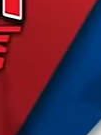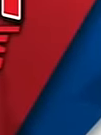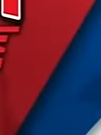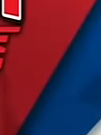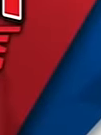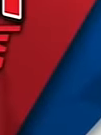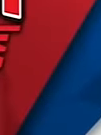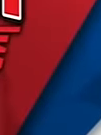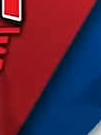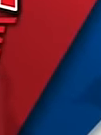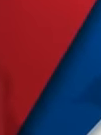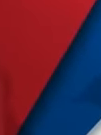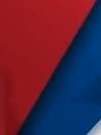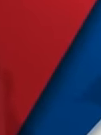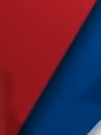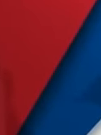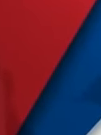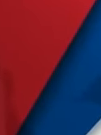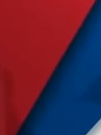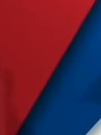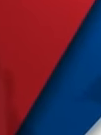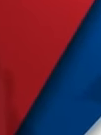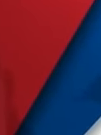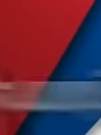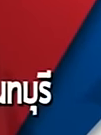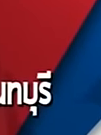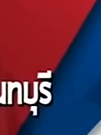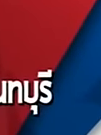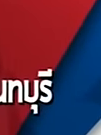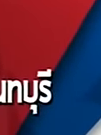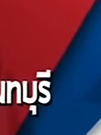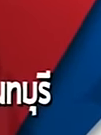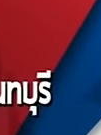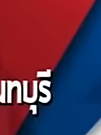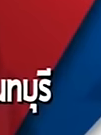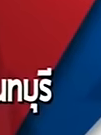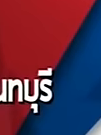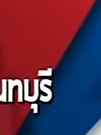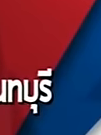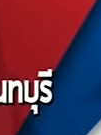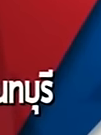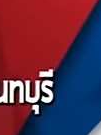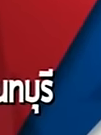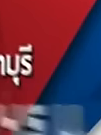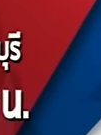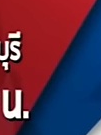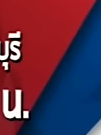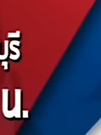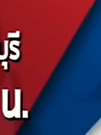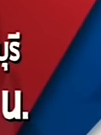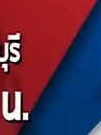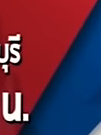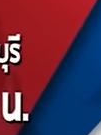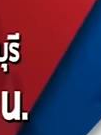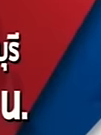ยไทยท่อน้ำไทยดีฮีโร่วันอาทิตย์ที่4ธันวาคมถ่ายทอดสดผ่านช่องนาว26 18 25นาทีถึ